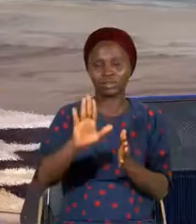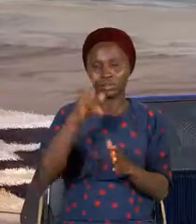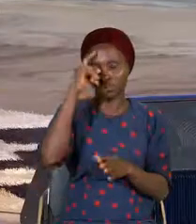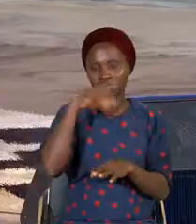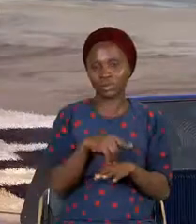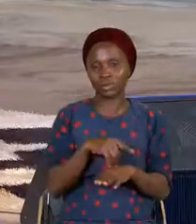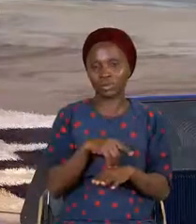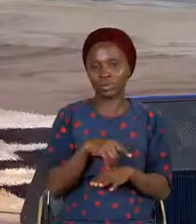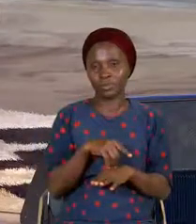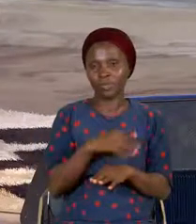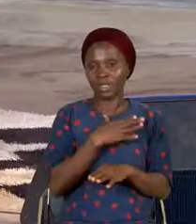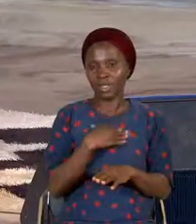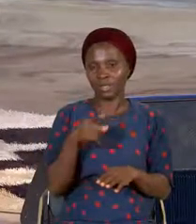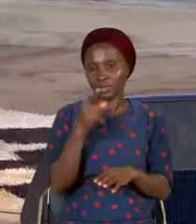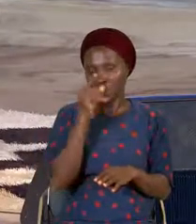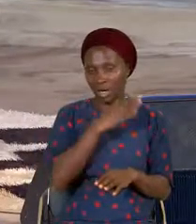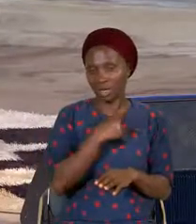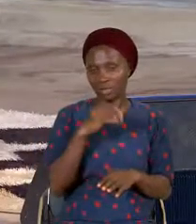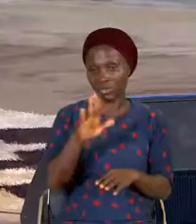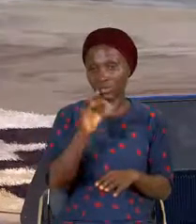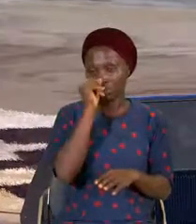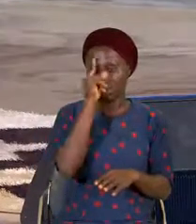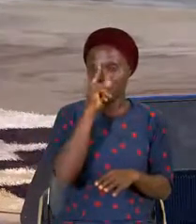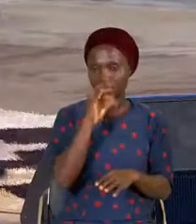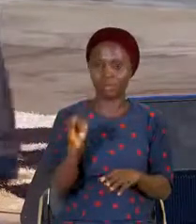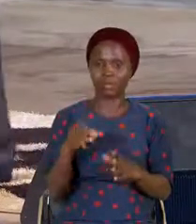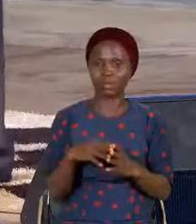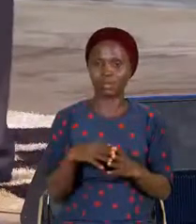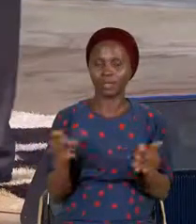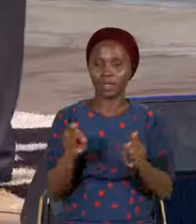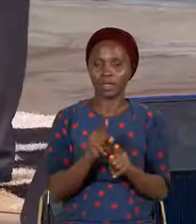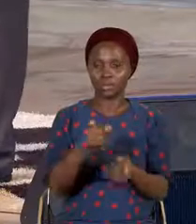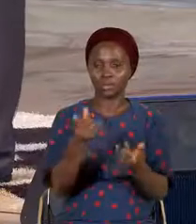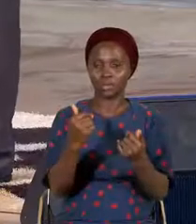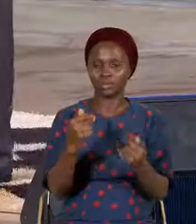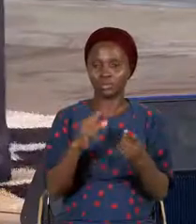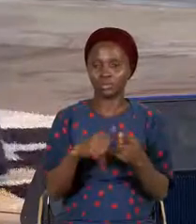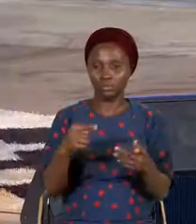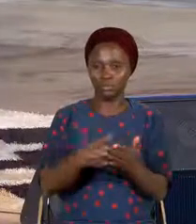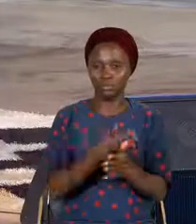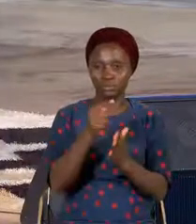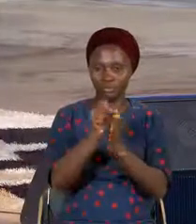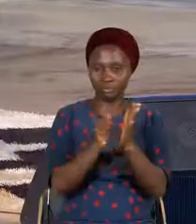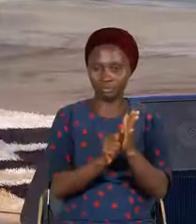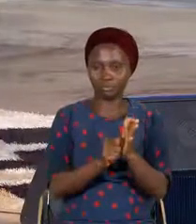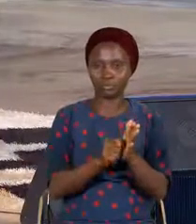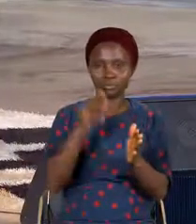car ce sera là votre sagesse et votre intelligence. Comme vous venez dans le Nouveau Testament, Matthieu,